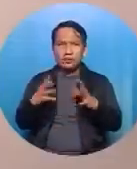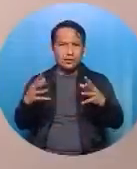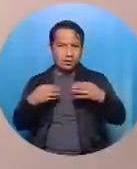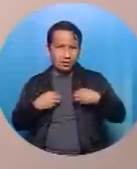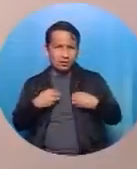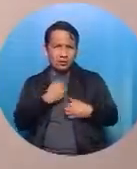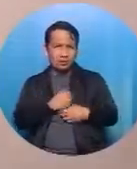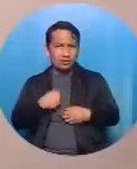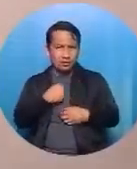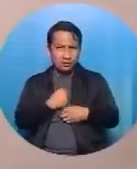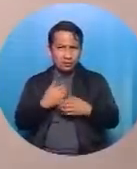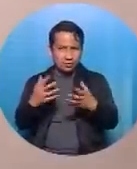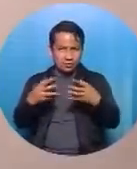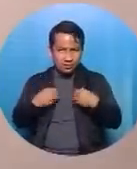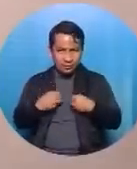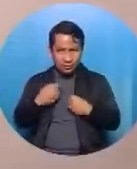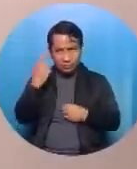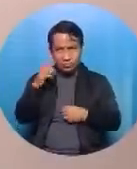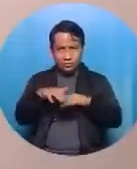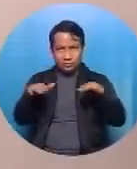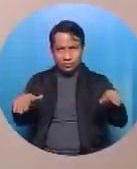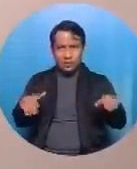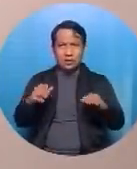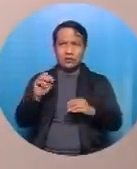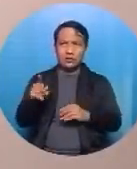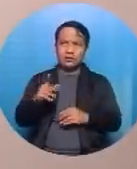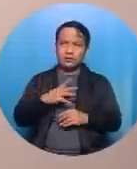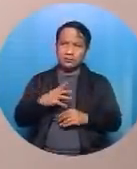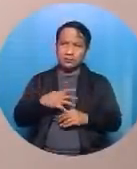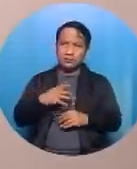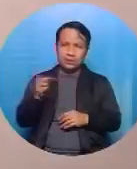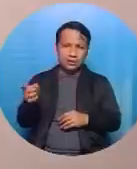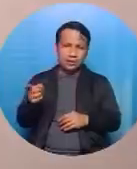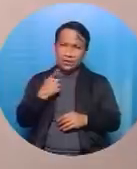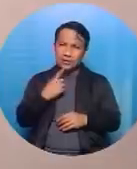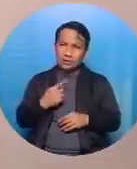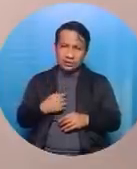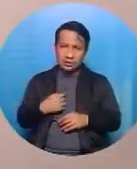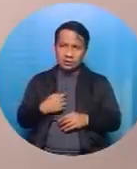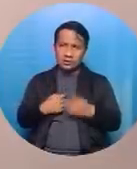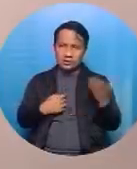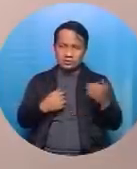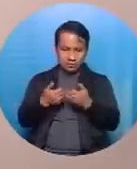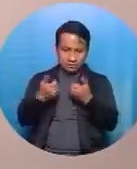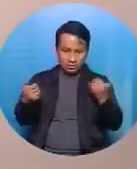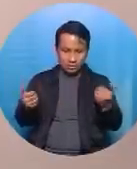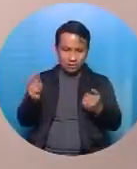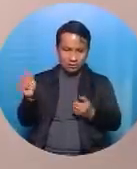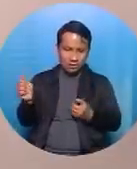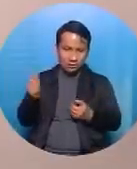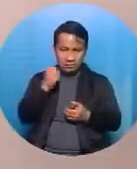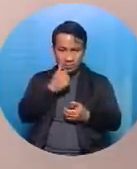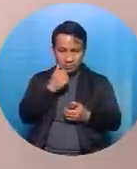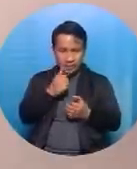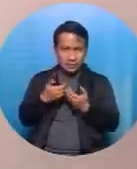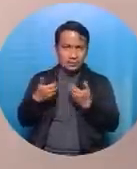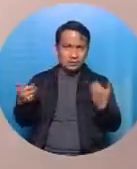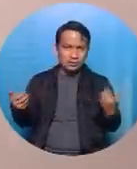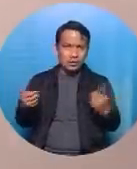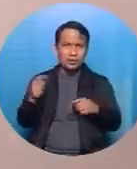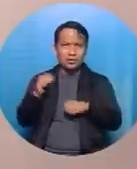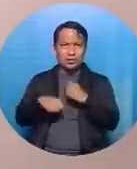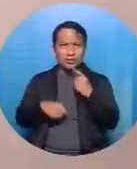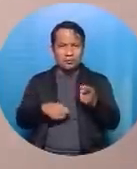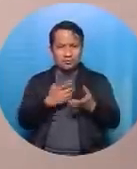po namin yan dahil sabi ko, para sa mga bata. Yun kasi po ang sabi niya, hihiwalayan na daw po niya yung babaeng yan.